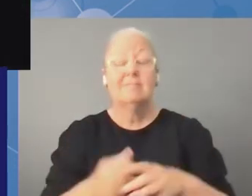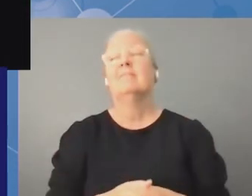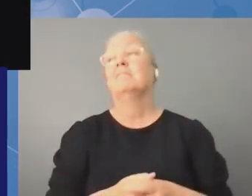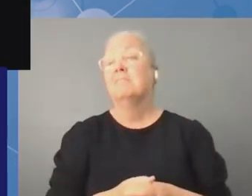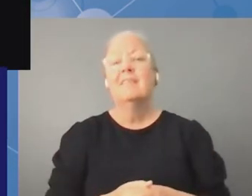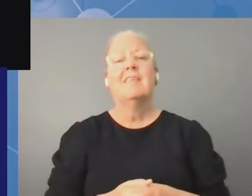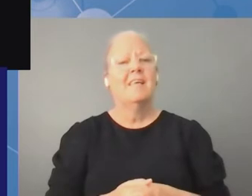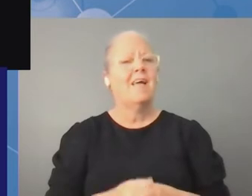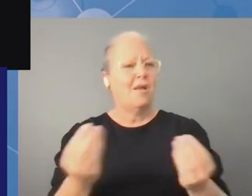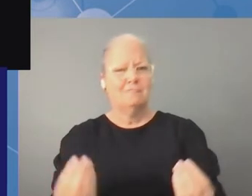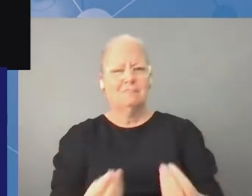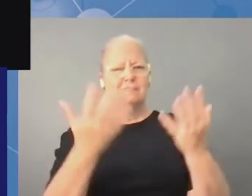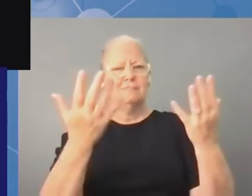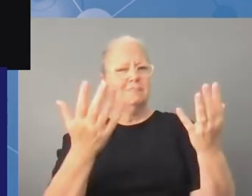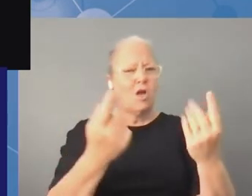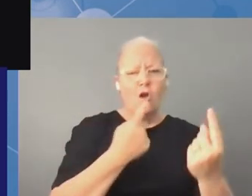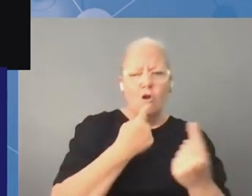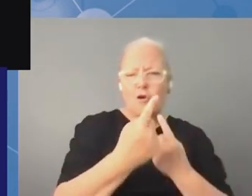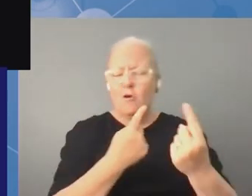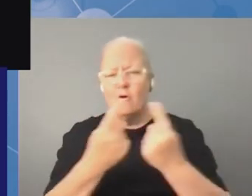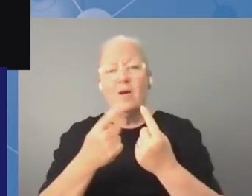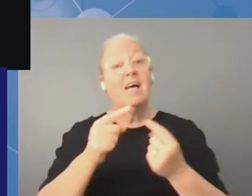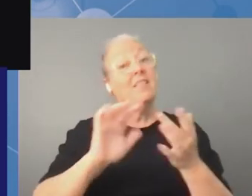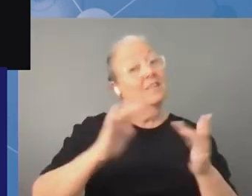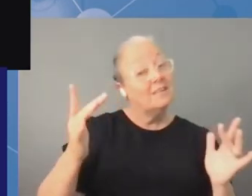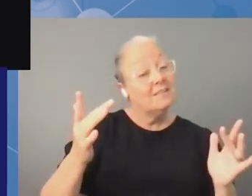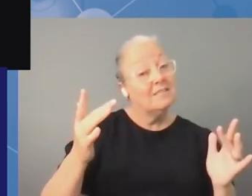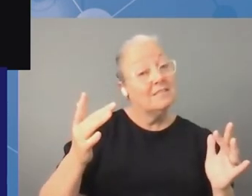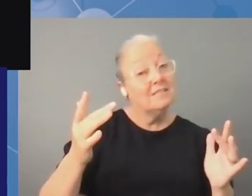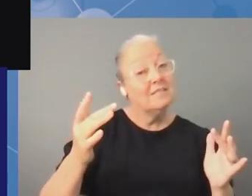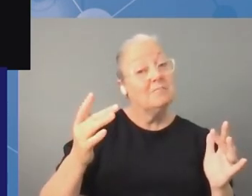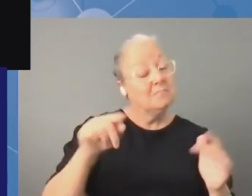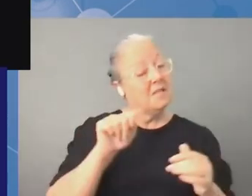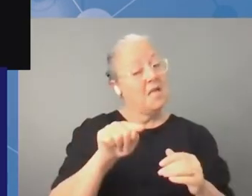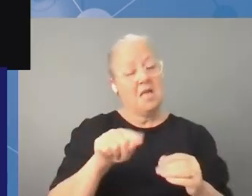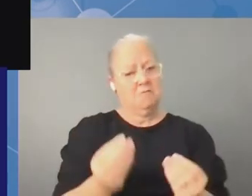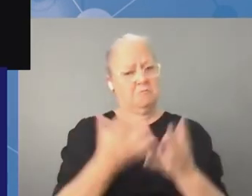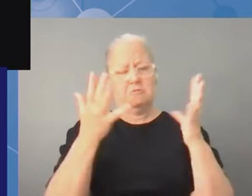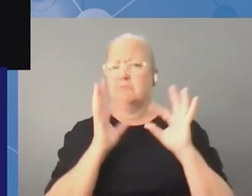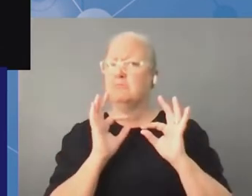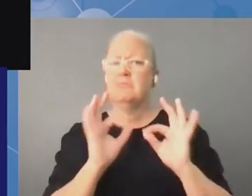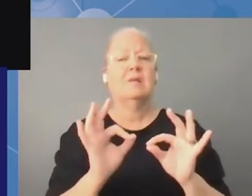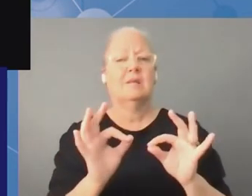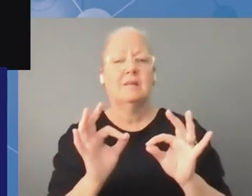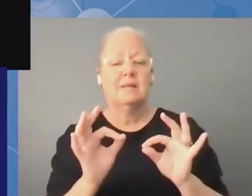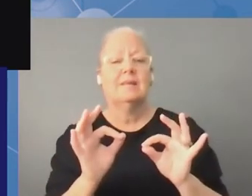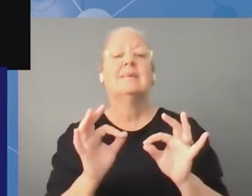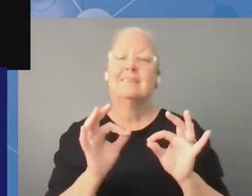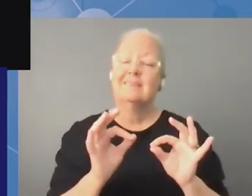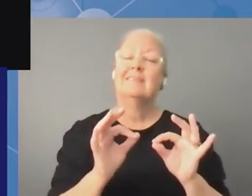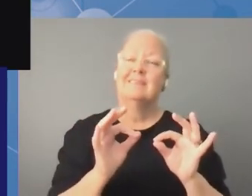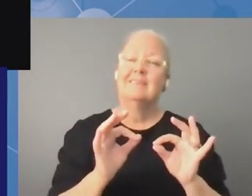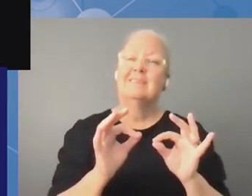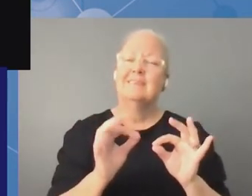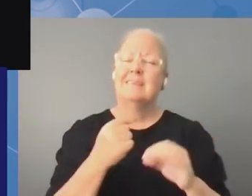هذه النقاشات كانت نقاشات حية، وشارك فيها العديد من الشباب حول